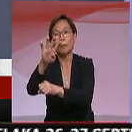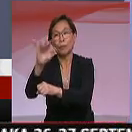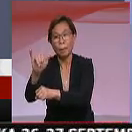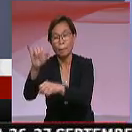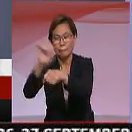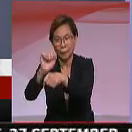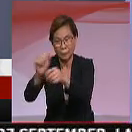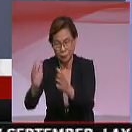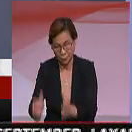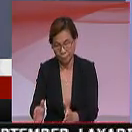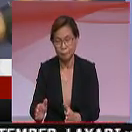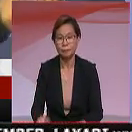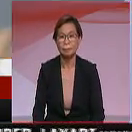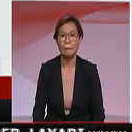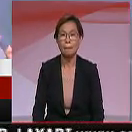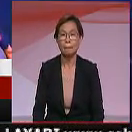846 pekerja.